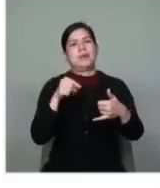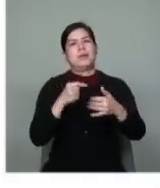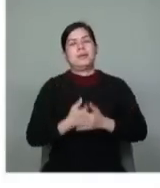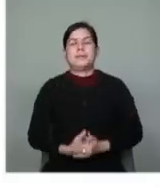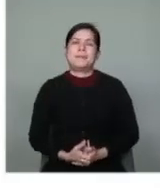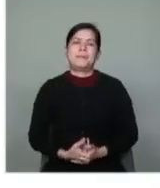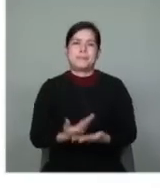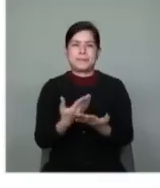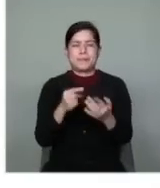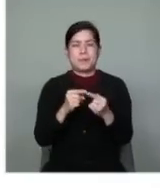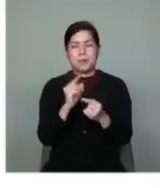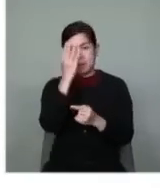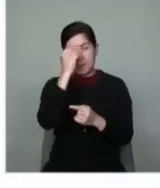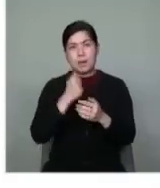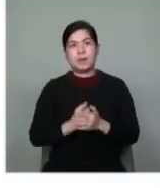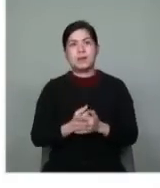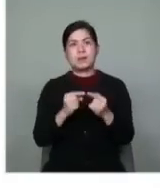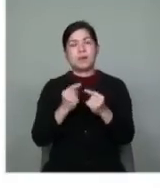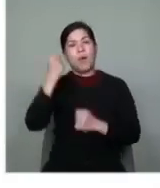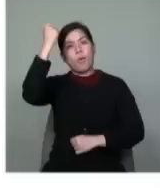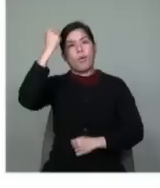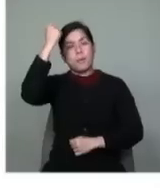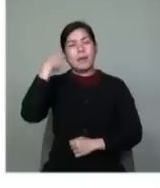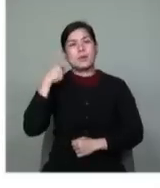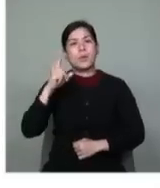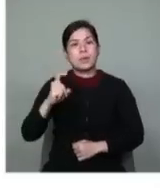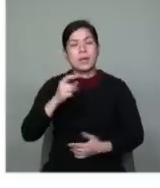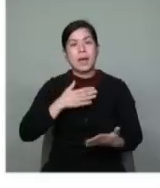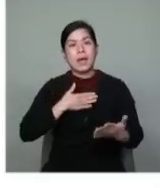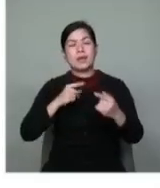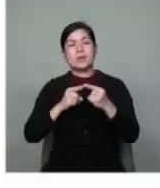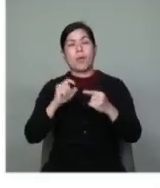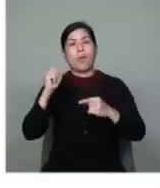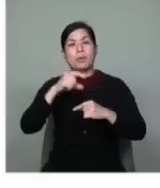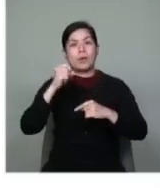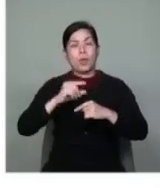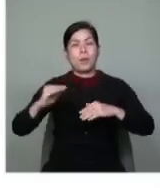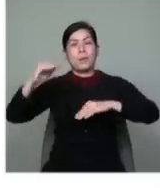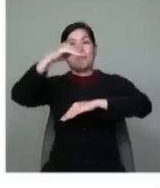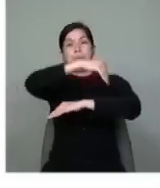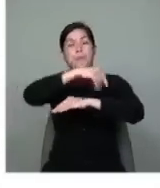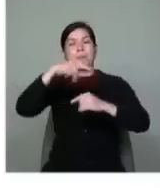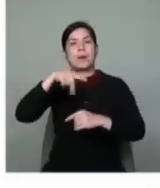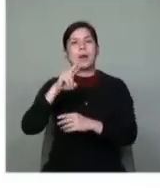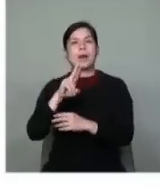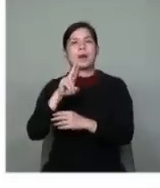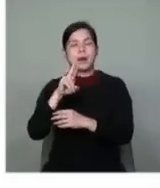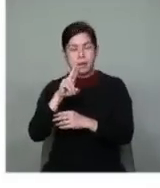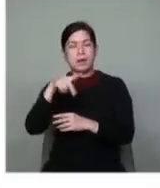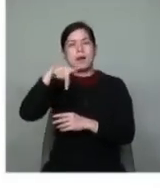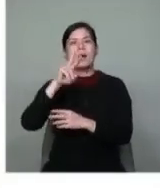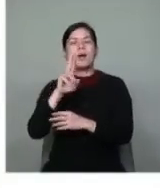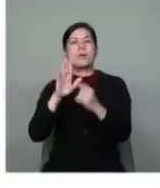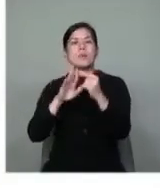ากฝนเนื่องจากรถประจำทางเกิดเสียกลางทางบนทางด่วนสะพานพระราม9ผู้โดยสารนี้คุณผู้ชม